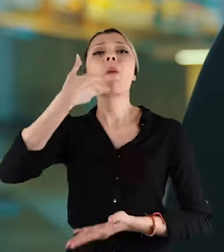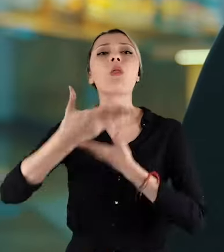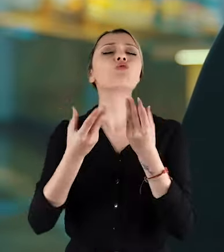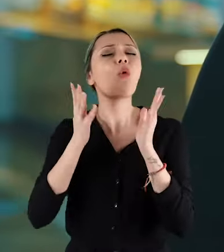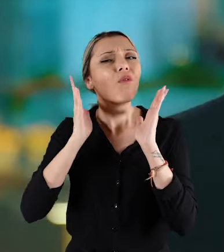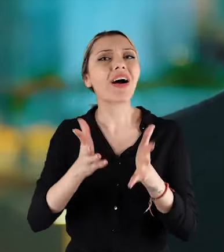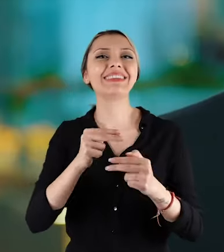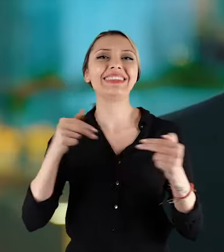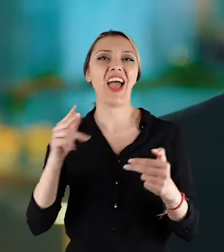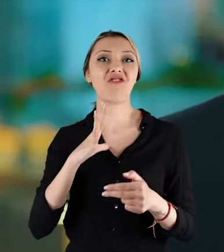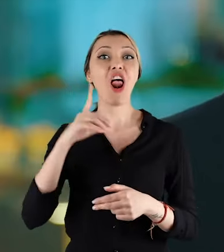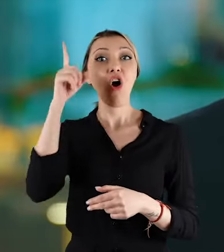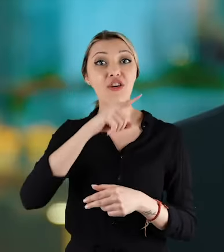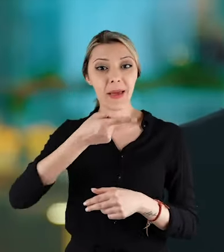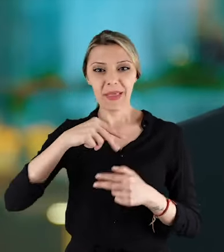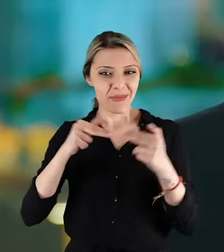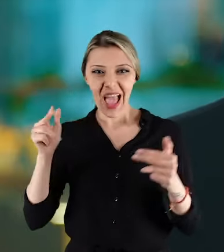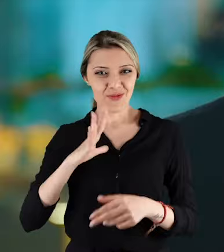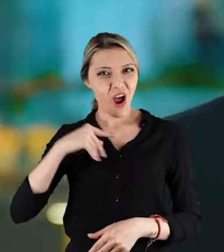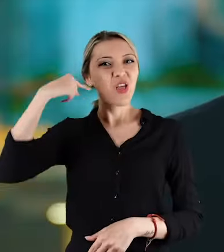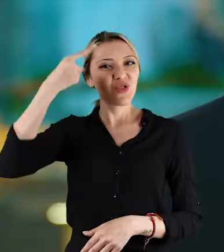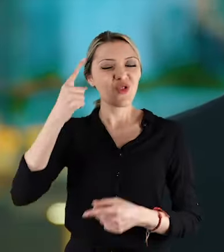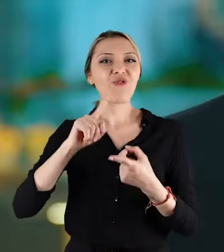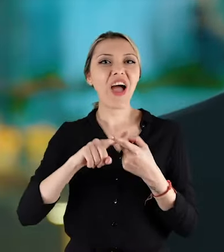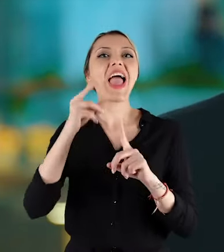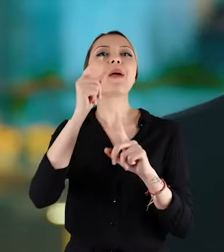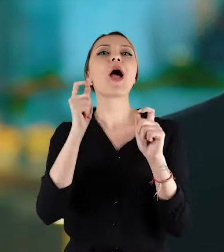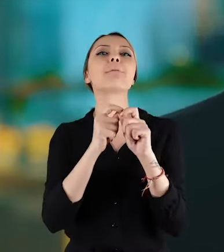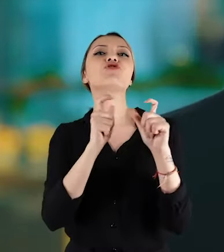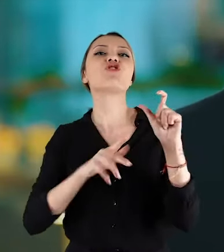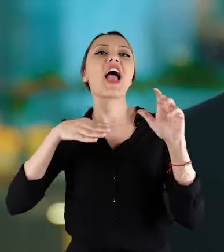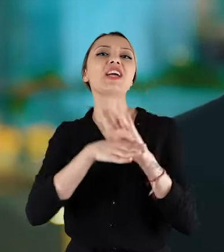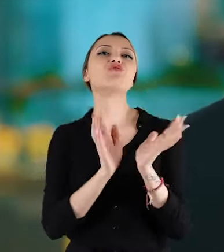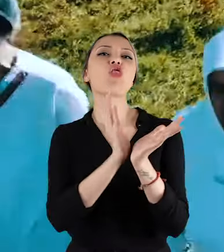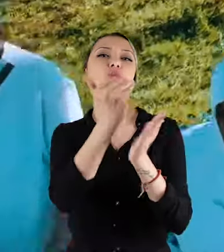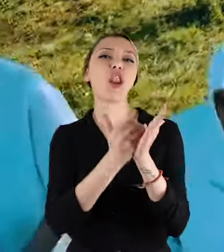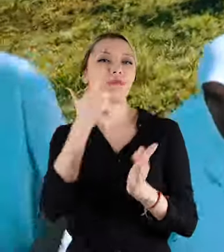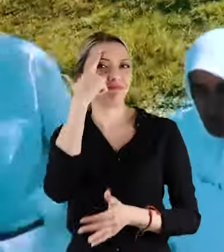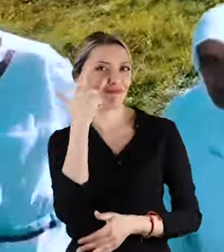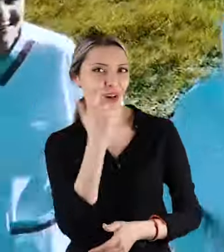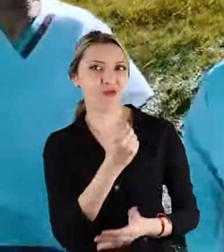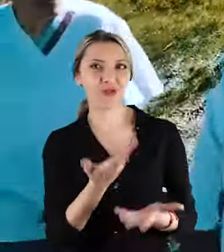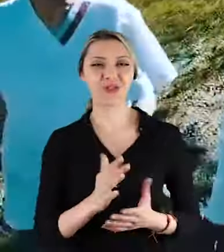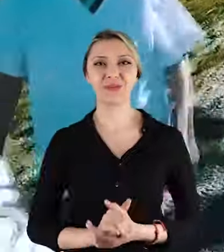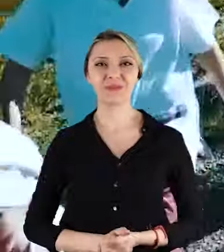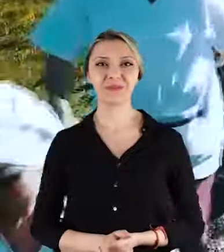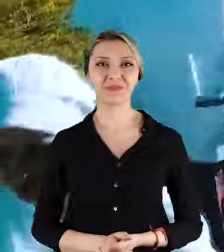fazla hikayemiz var. O noktada biz de bizim bir hikayemiz var dedik ve İbrahim Bodur Sosyal Girişimcilik Ödülleri'ne başvurduk.